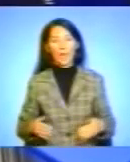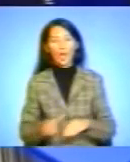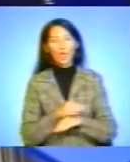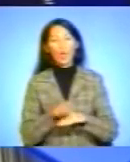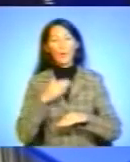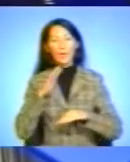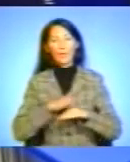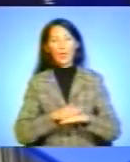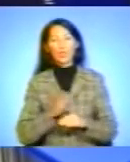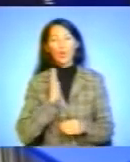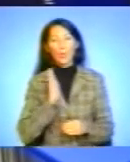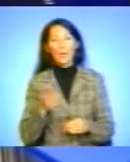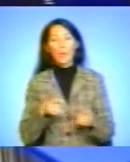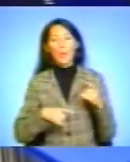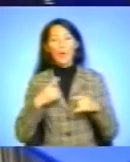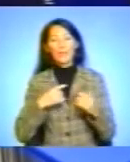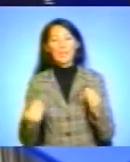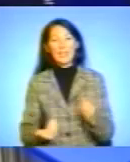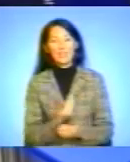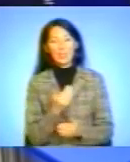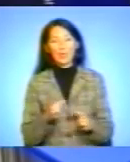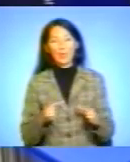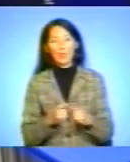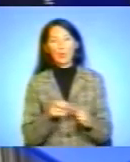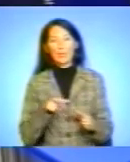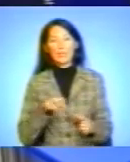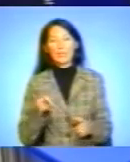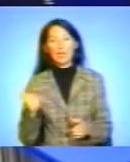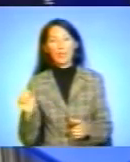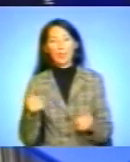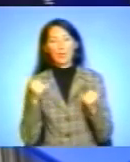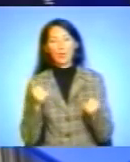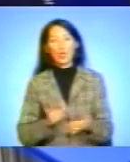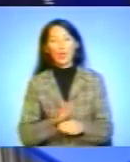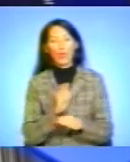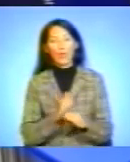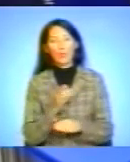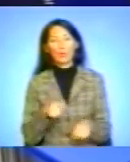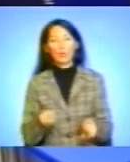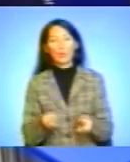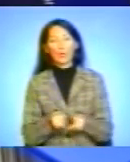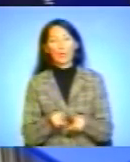Добрий вечір. У прямому ефірі «Вісті» у студії Лариса Романів. Сьогодні у випуску про таке.